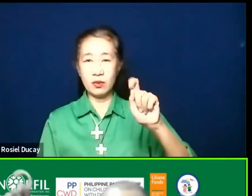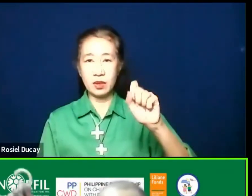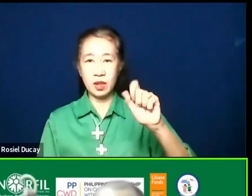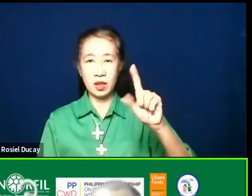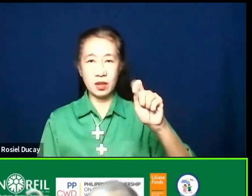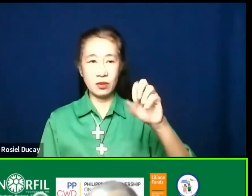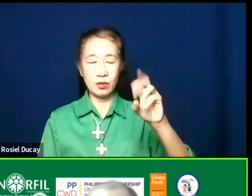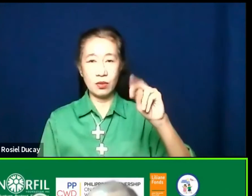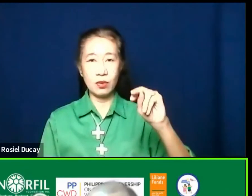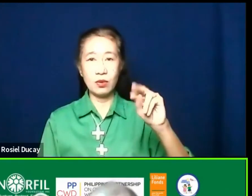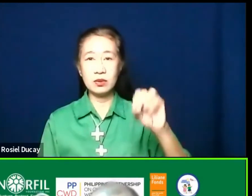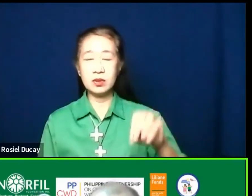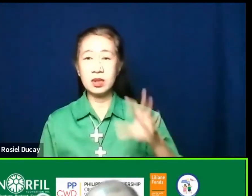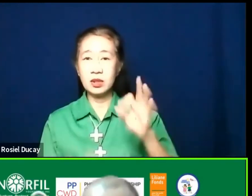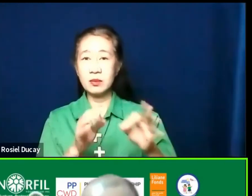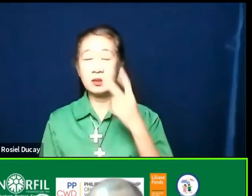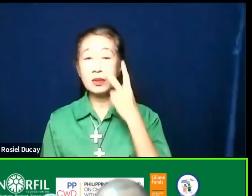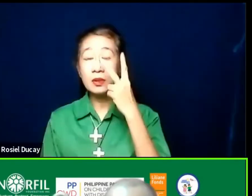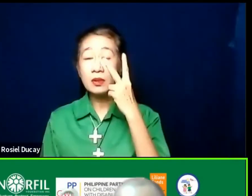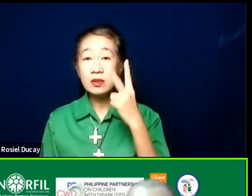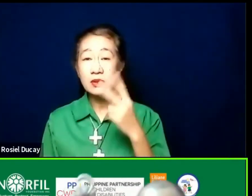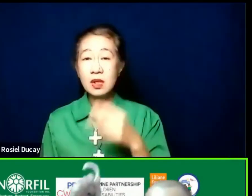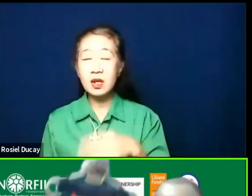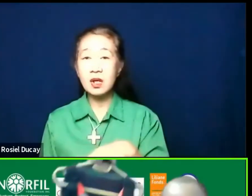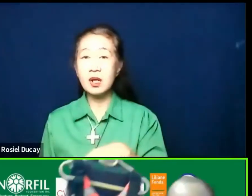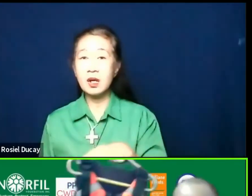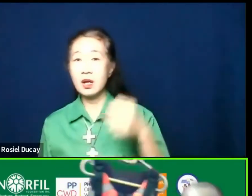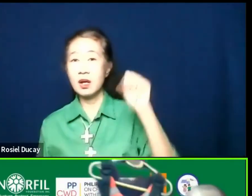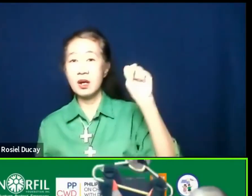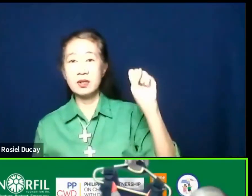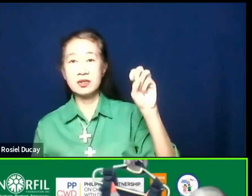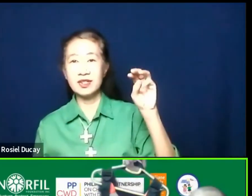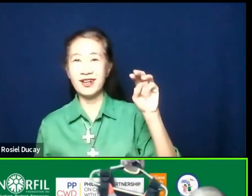So kung makachamba po sa Shopee o sa Lazada, paki-mine na lang po ito.